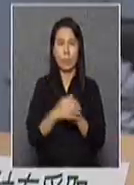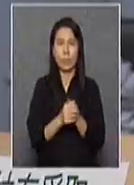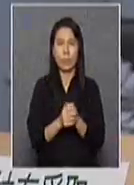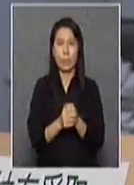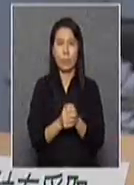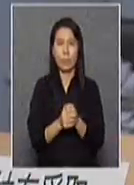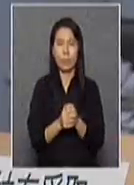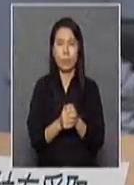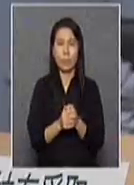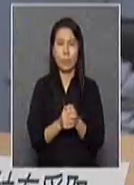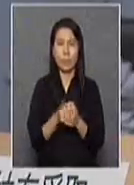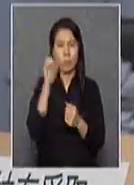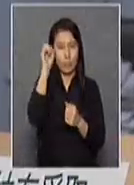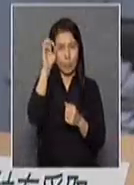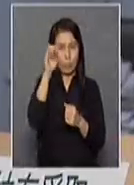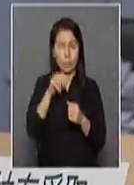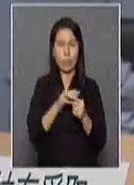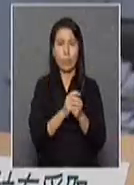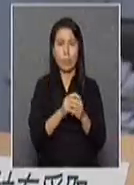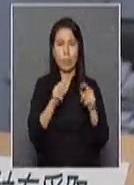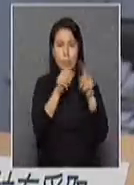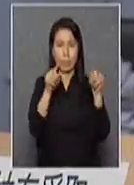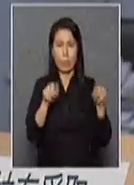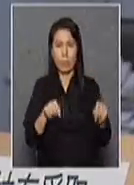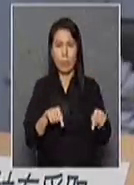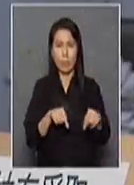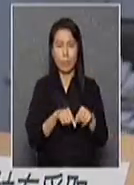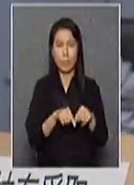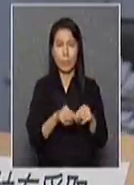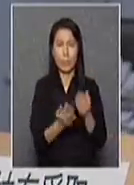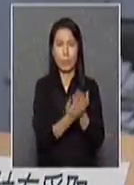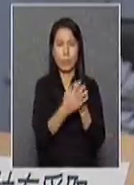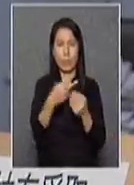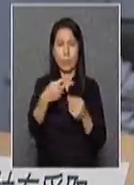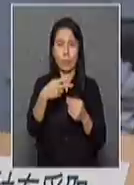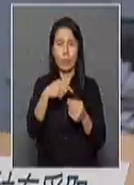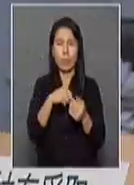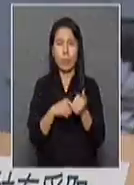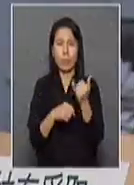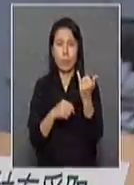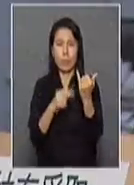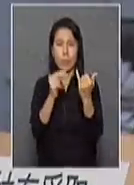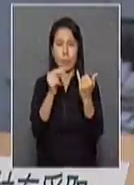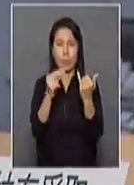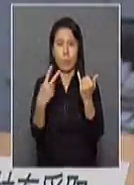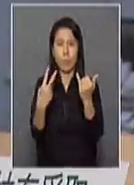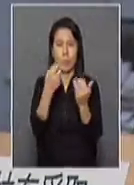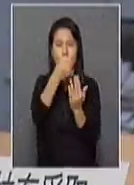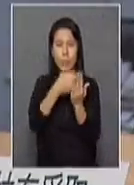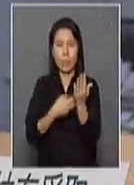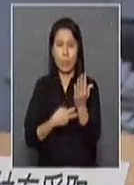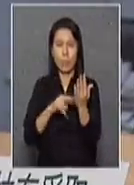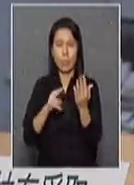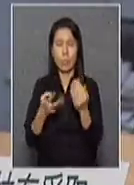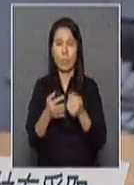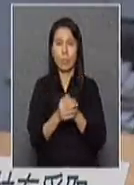我動議載列於講稿附錄二的第672項修正